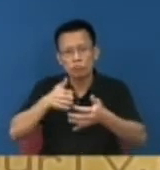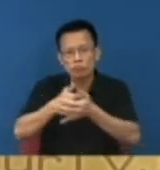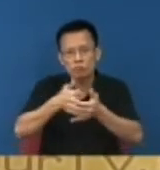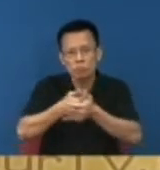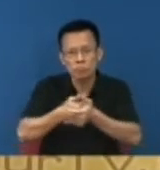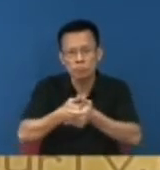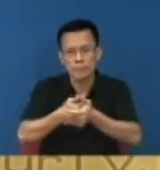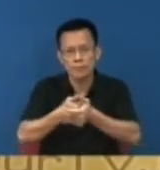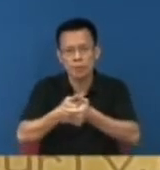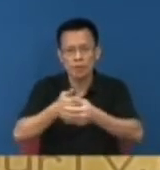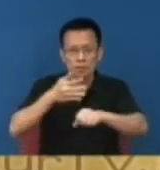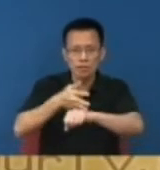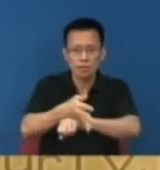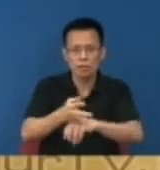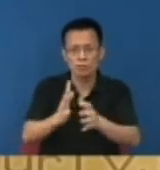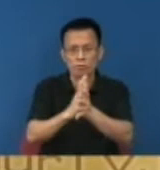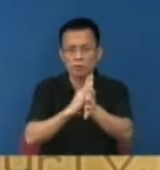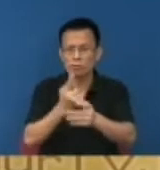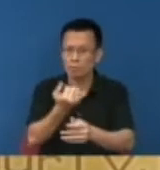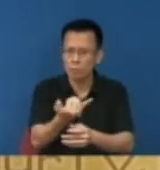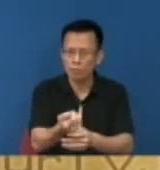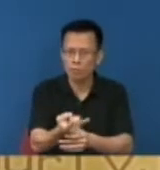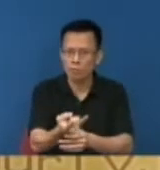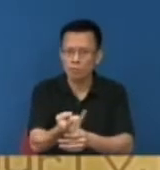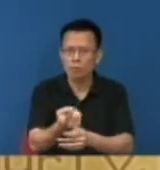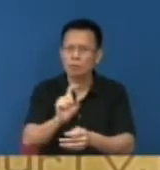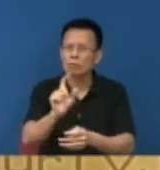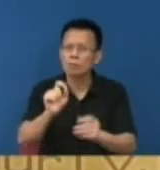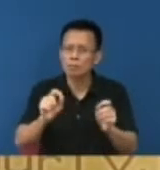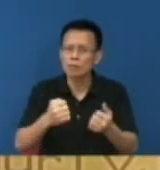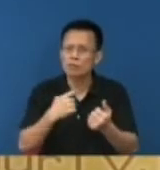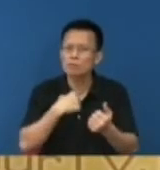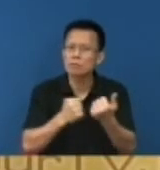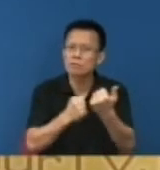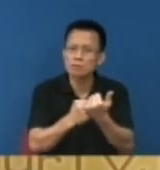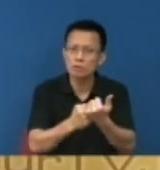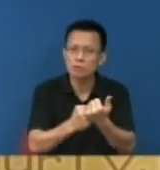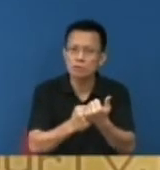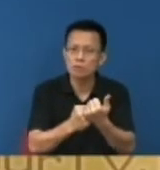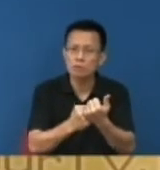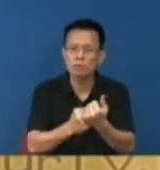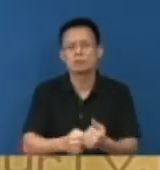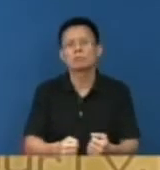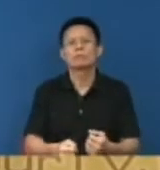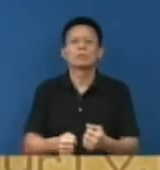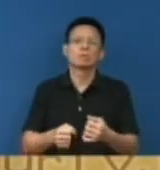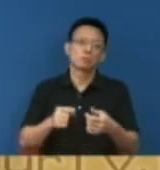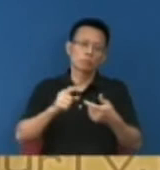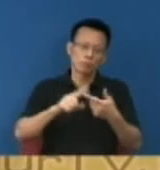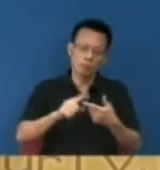這個社會秩序呢？那你為什麼要支持他呢？還有一樣，講回香